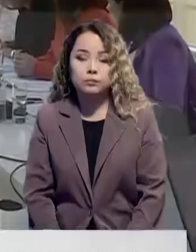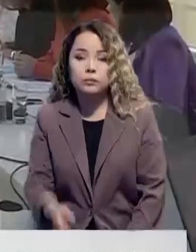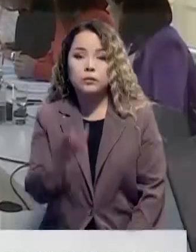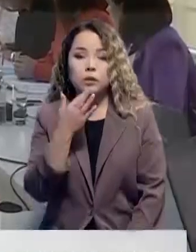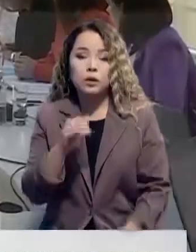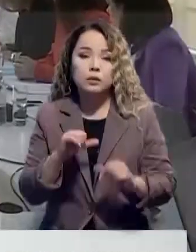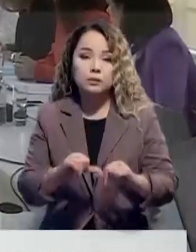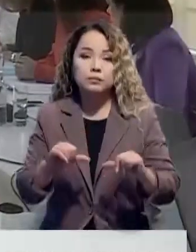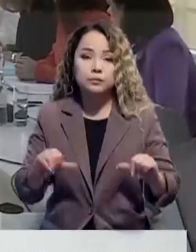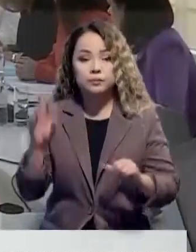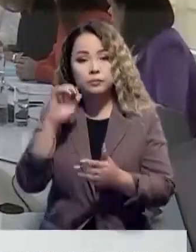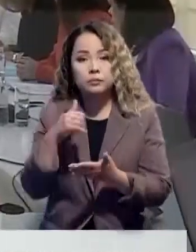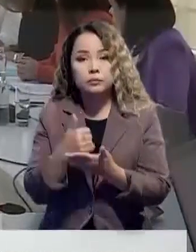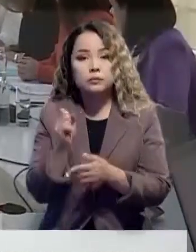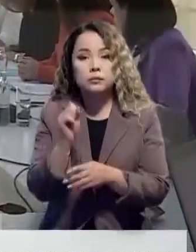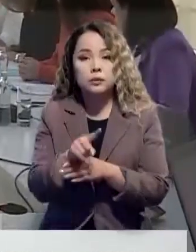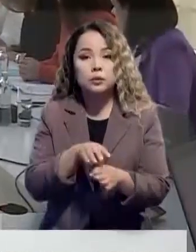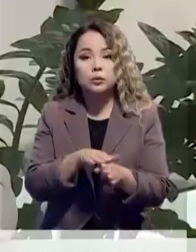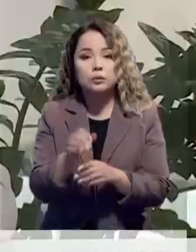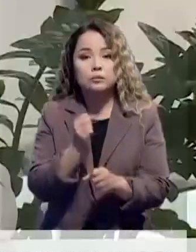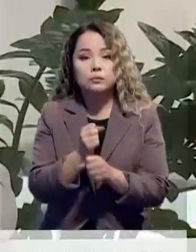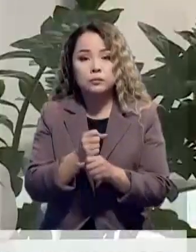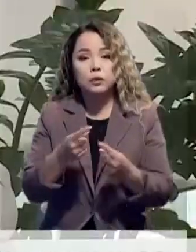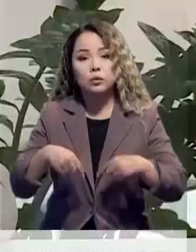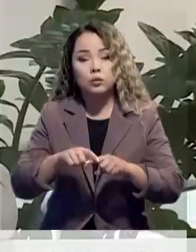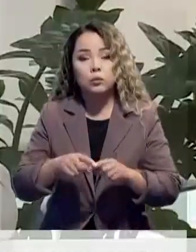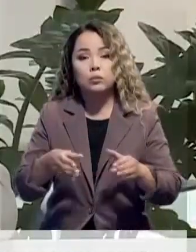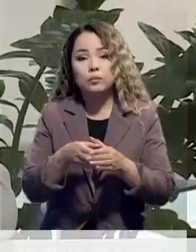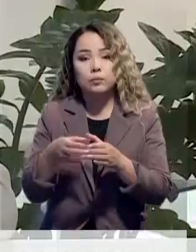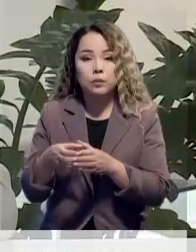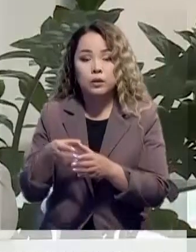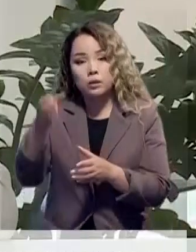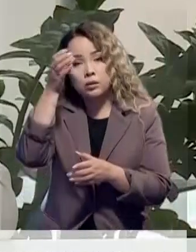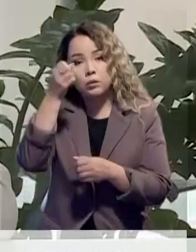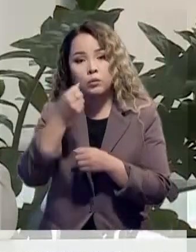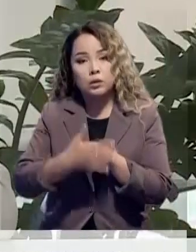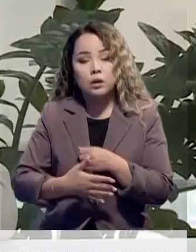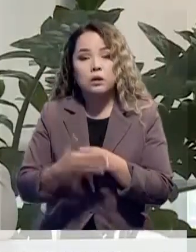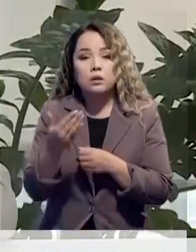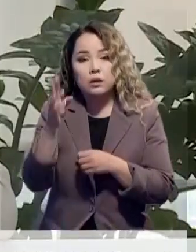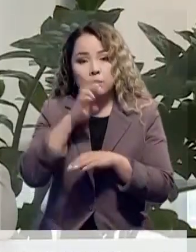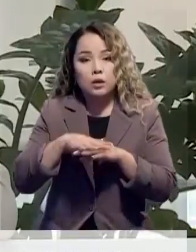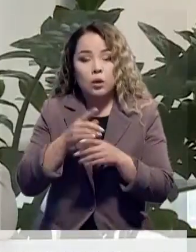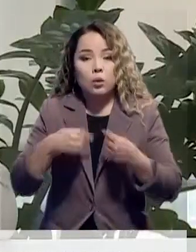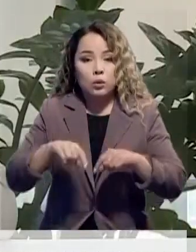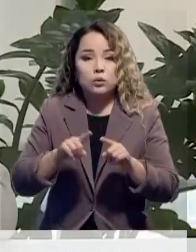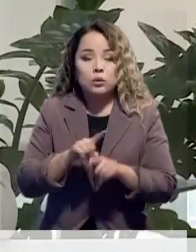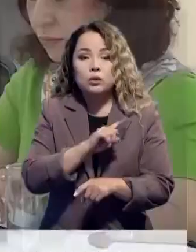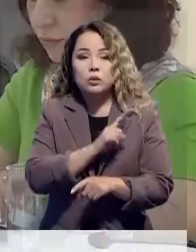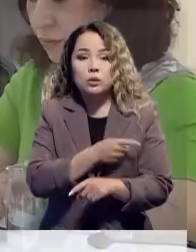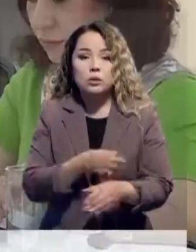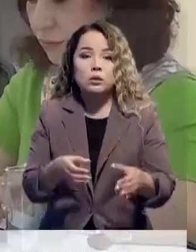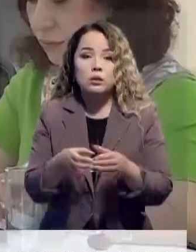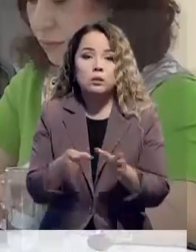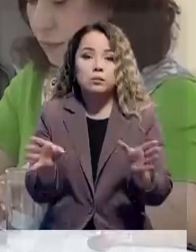Ұлттық комиссия мемлекет басшысының тапсырмаларын орындау үшін қоғамдық ұйымдардың, ғылыми орталықтардың және мемлекеттік органдардың күш-жігерін